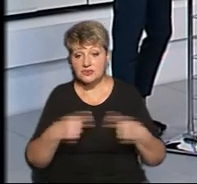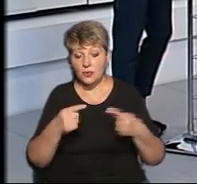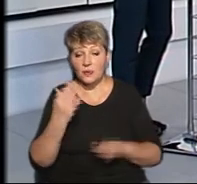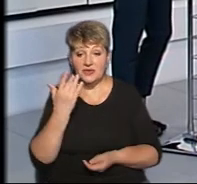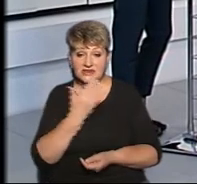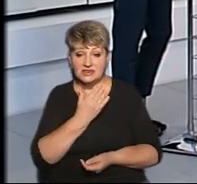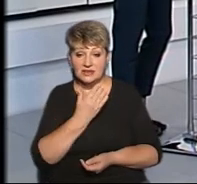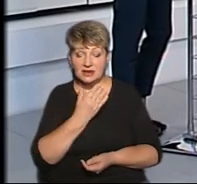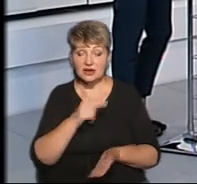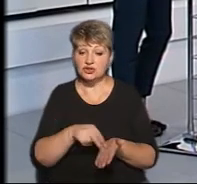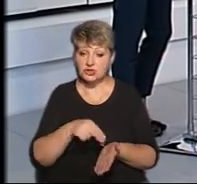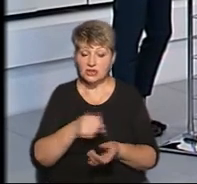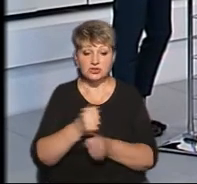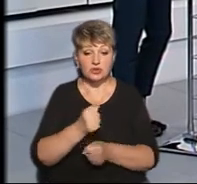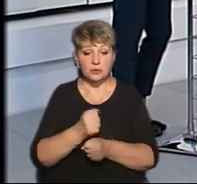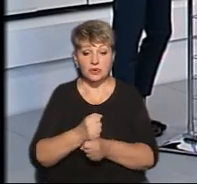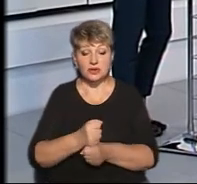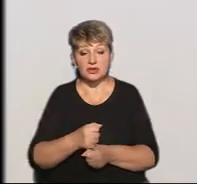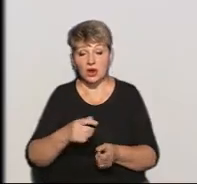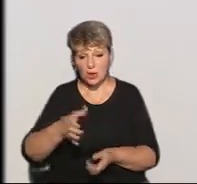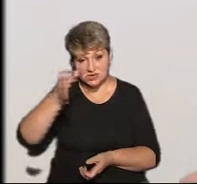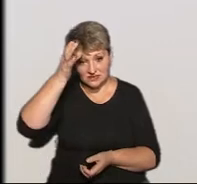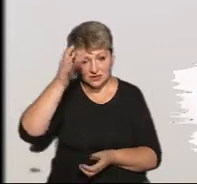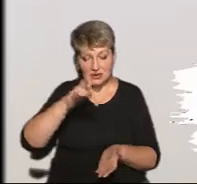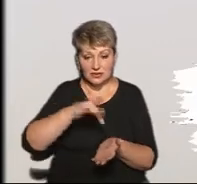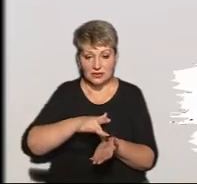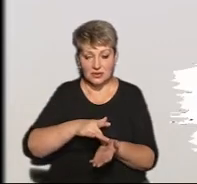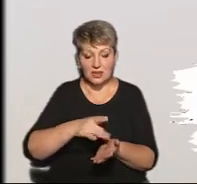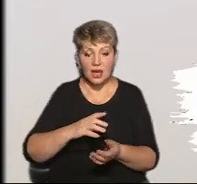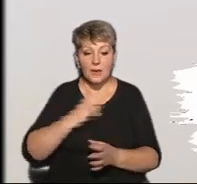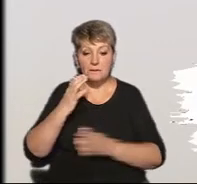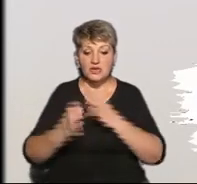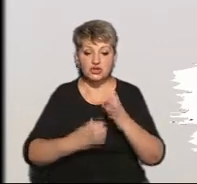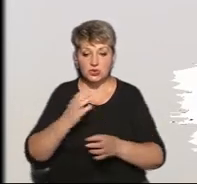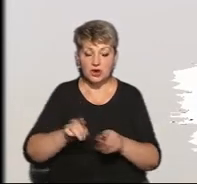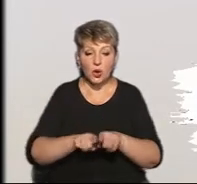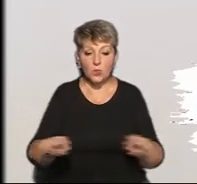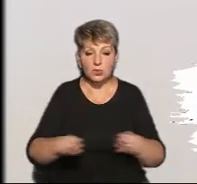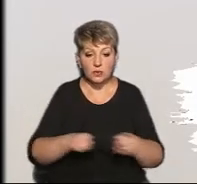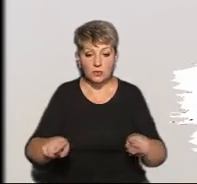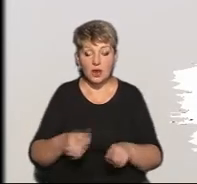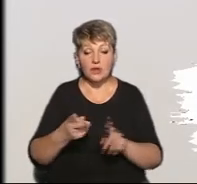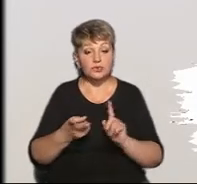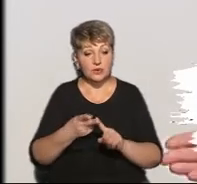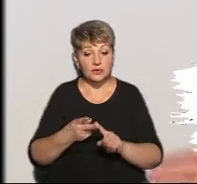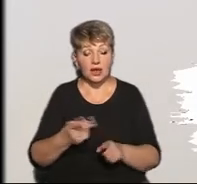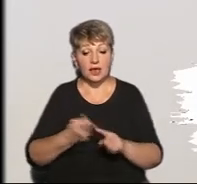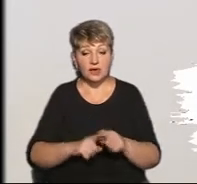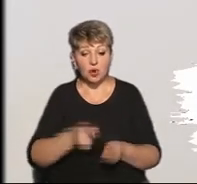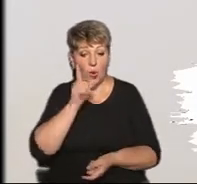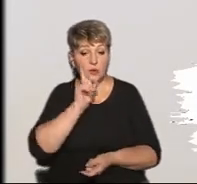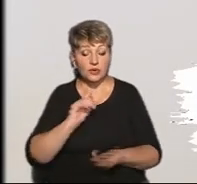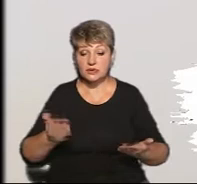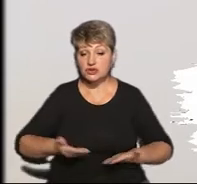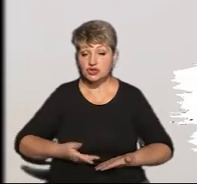національних, з Черкас зробити національний освітній центр і міжнародний логістичний центр. Другий напрямок – це комфортне життя і комфортне